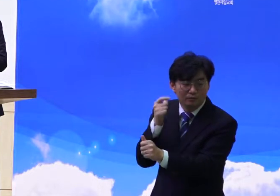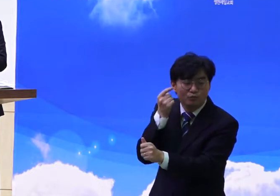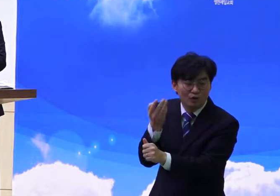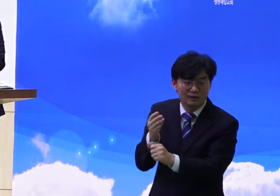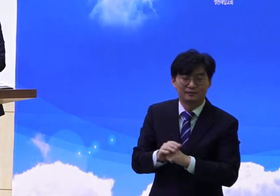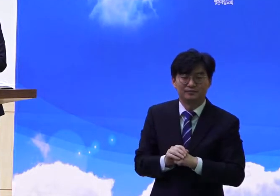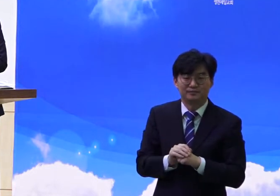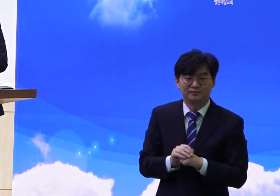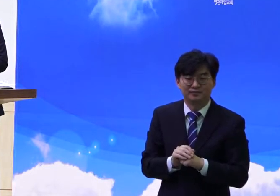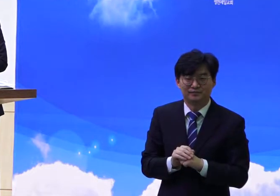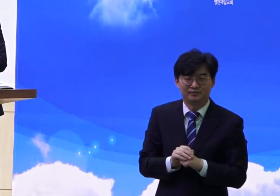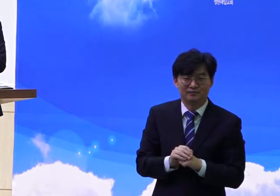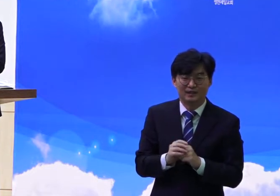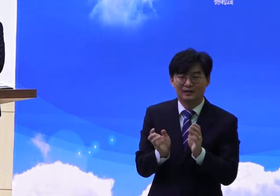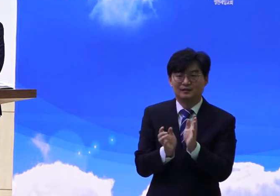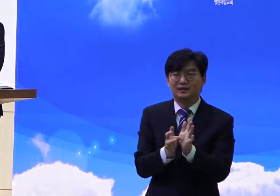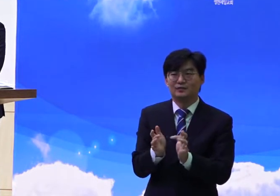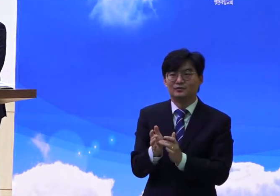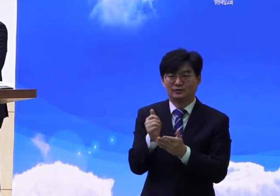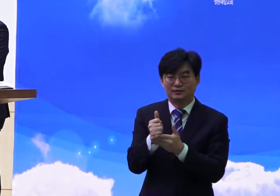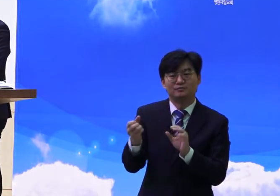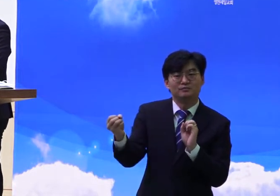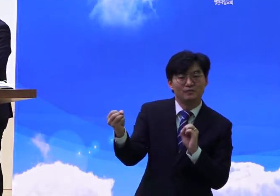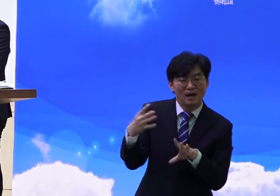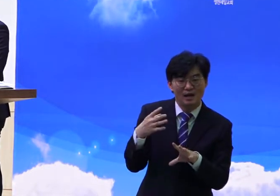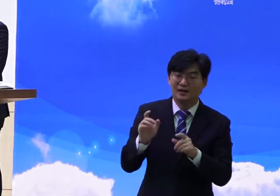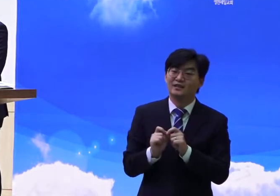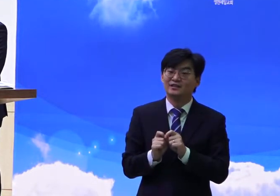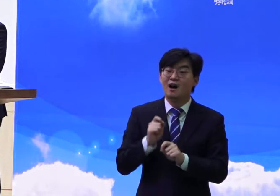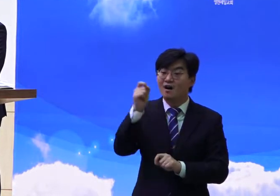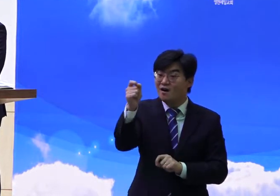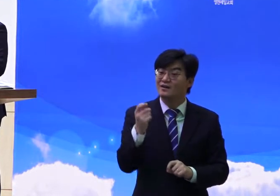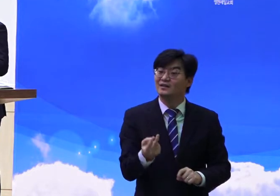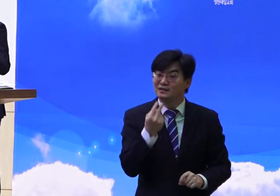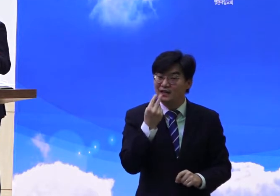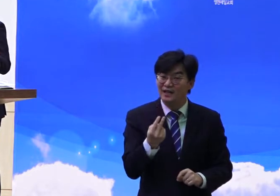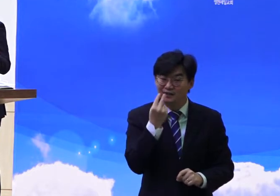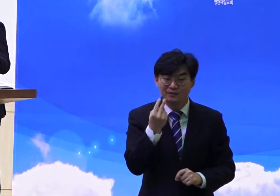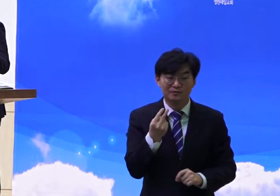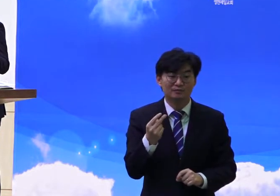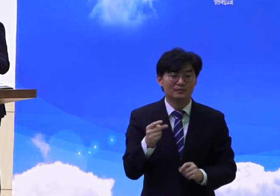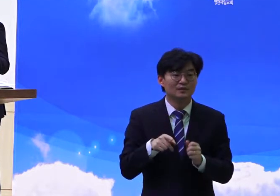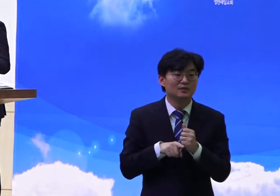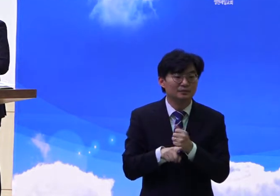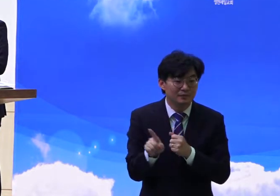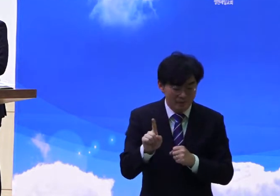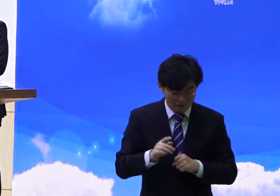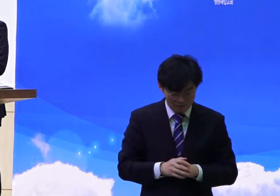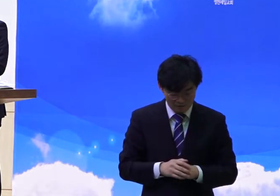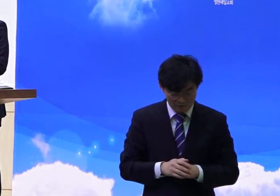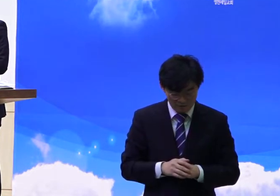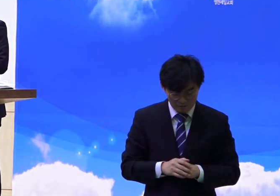예수님께서 이 니고데모에게 영생에 대해서 이렇게 가르쳤습니다. 오늘 본문의 내용과 연결이